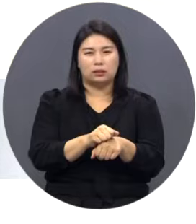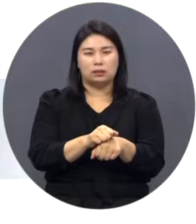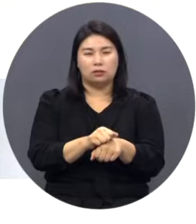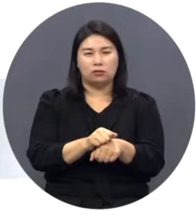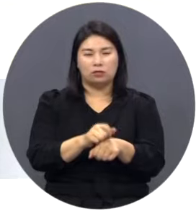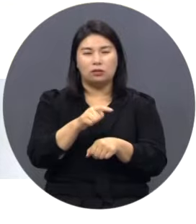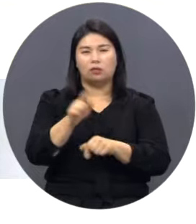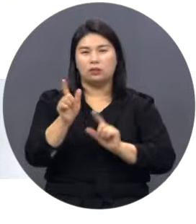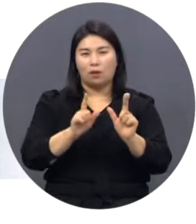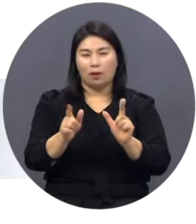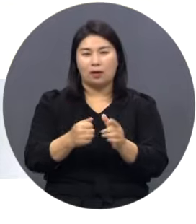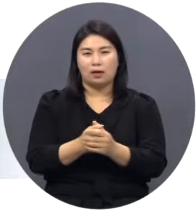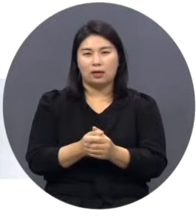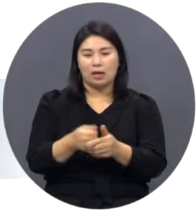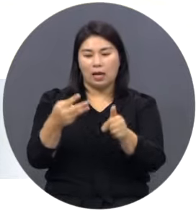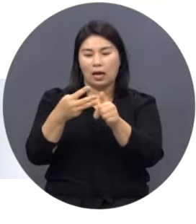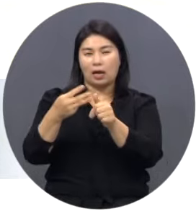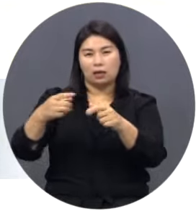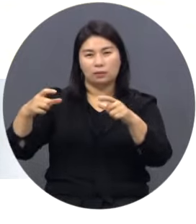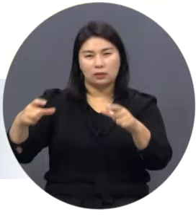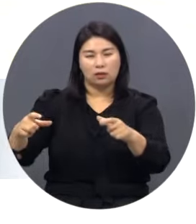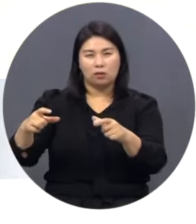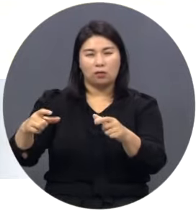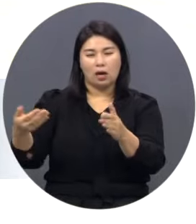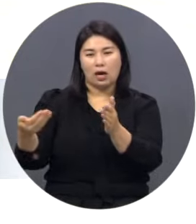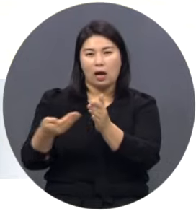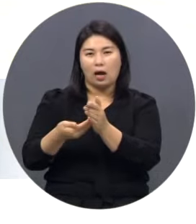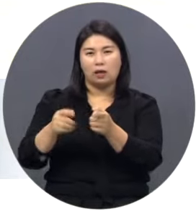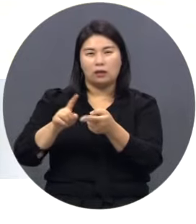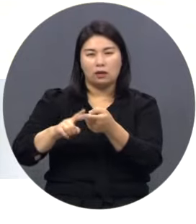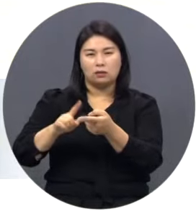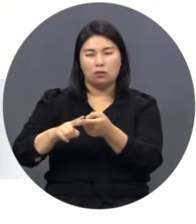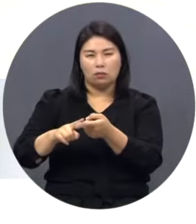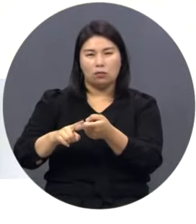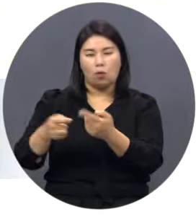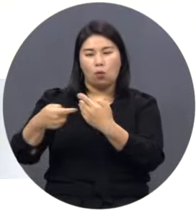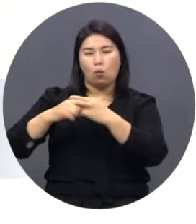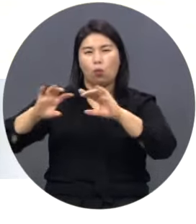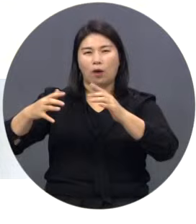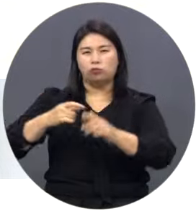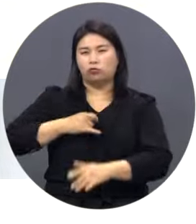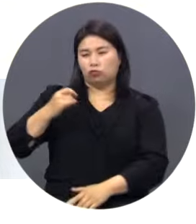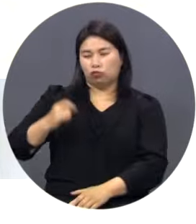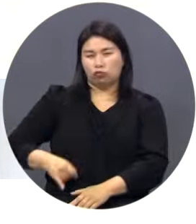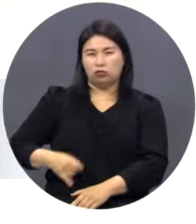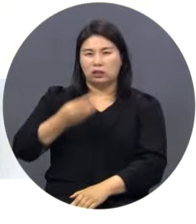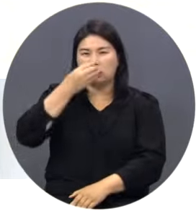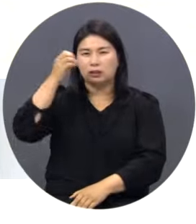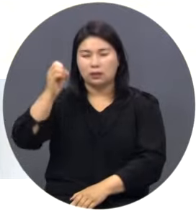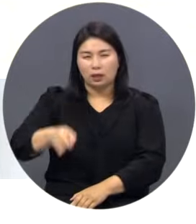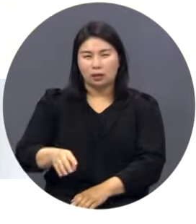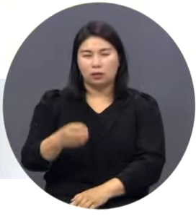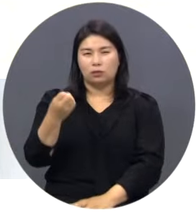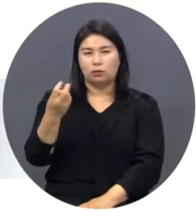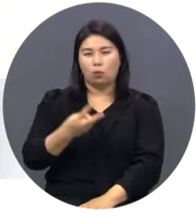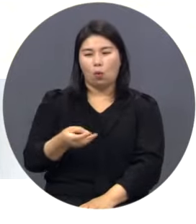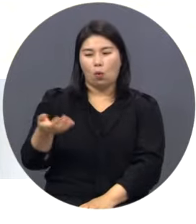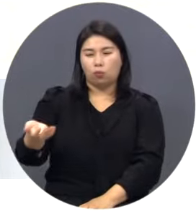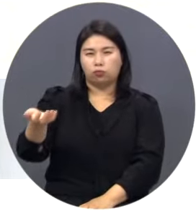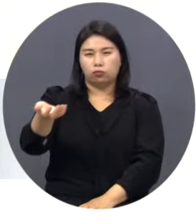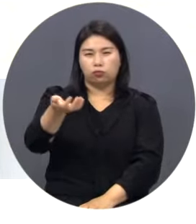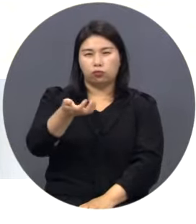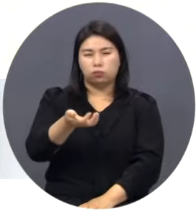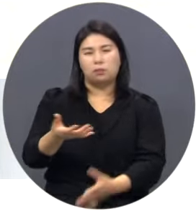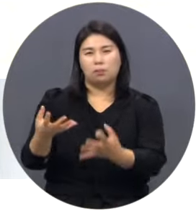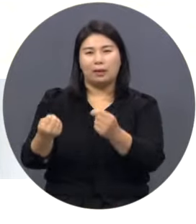몰리고 있는 실정이고, 이 한림항 같은 경우는 전반적으로 뭐 외국인 중국에서 들어온 쓰레기나 뭐 흘러들어온